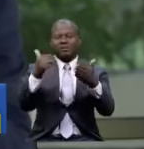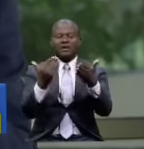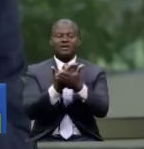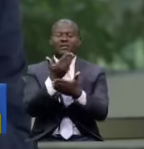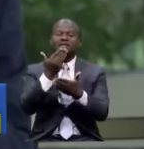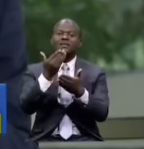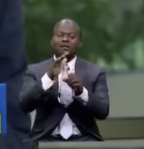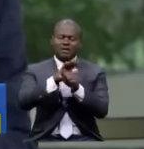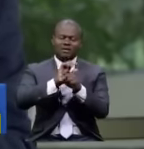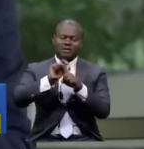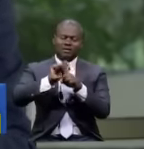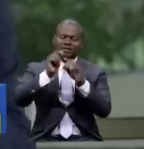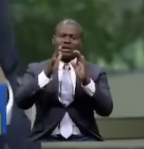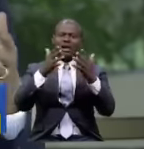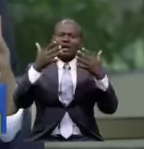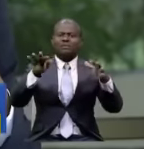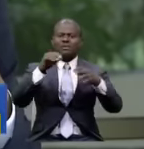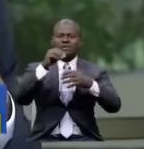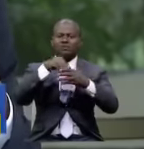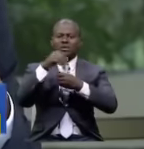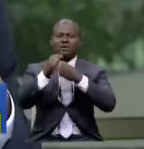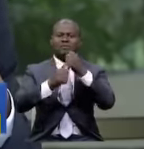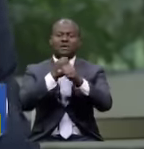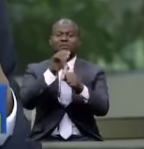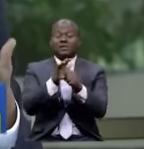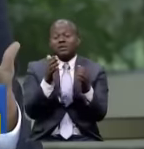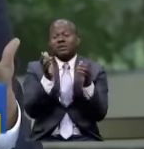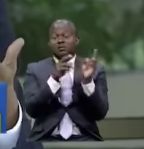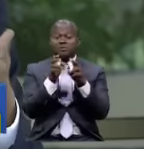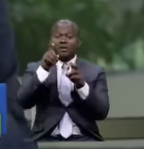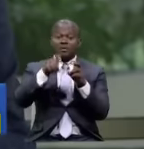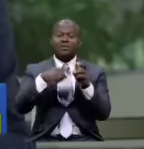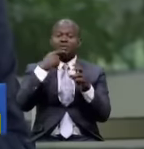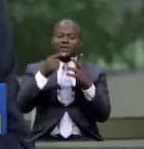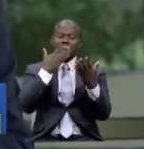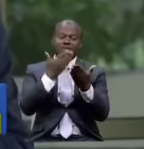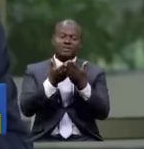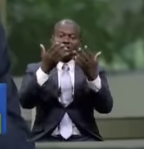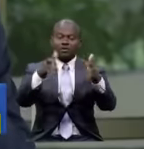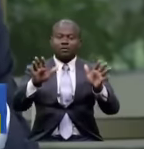ari ikintu cyiza kumara igihe ku kazi ukunda cyangwa ukora